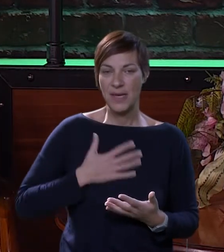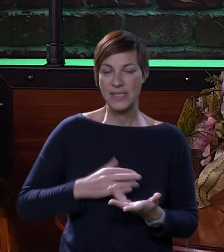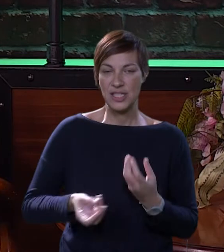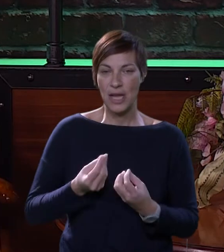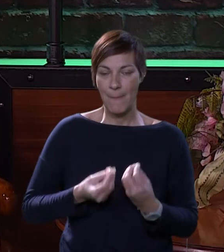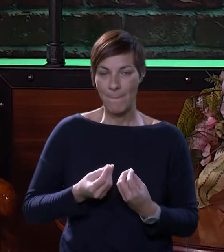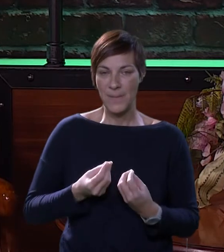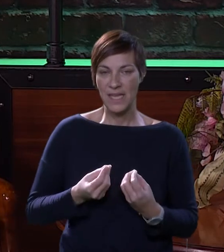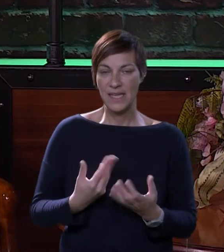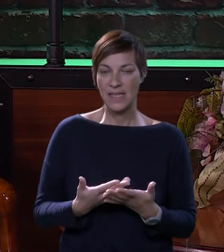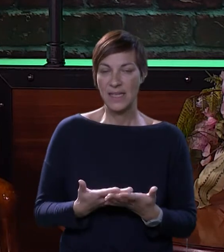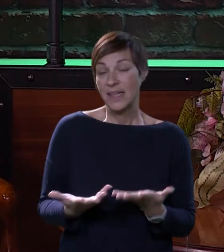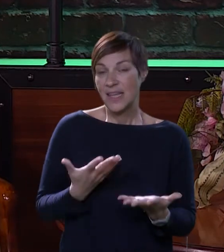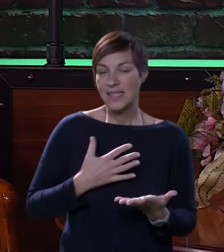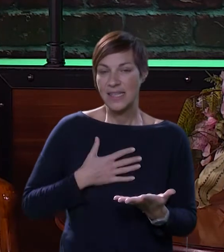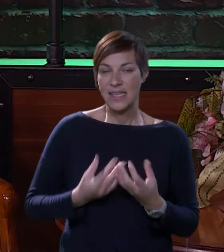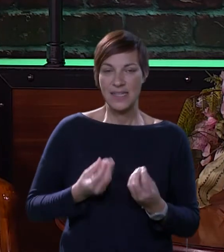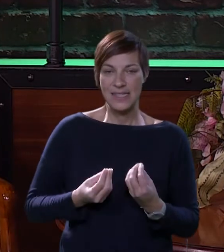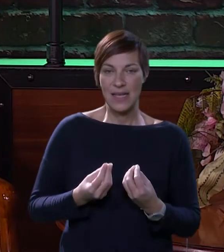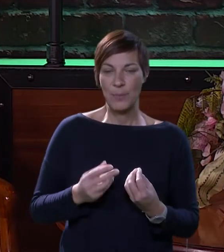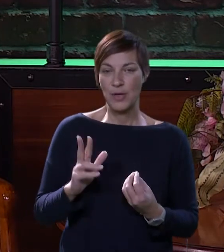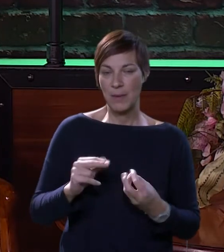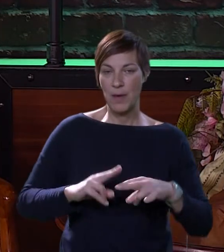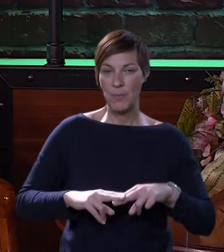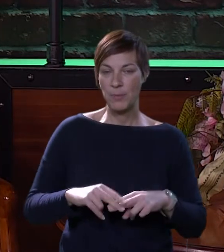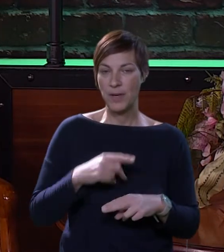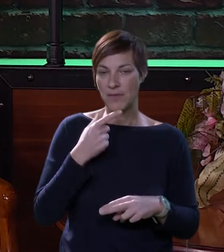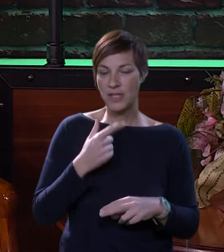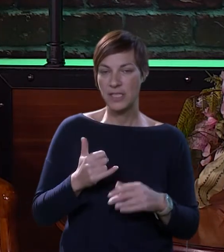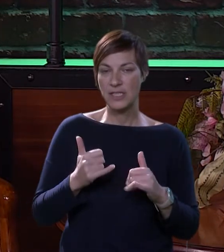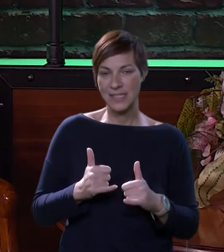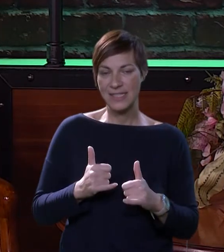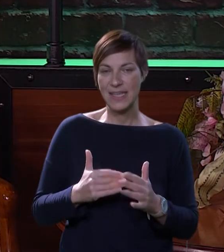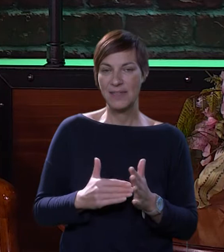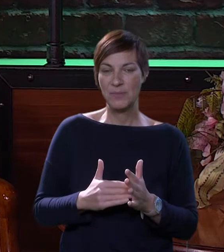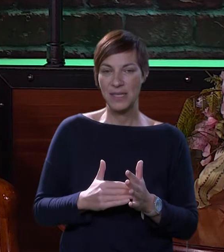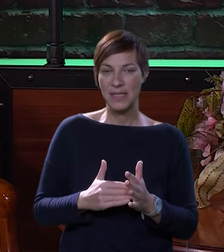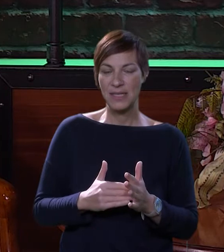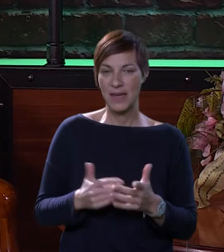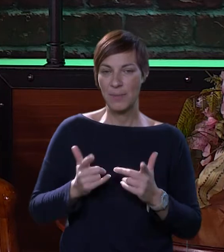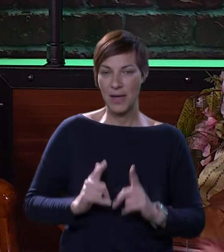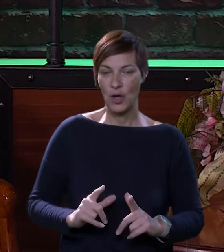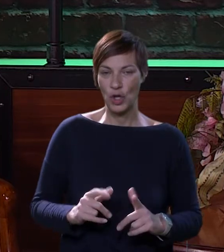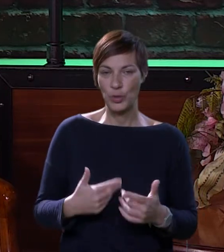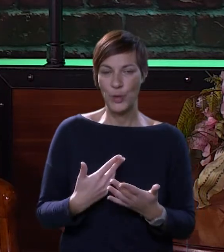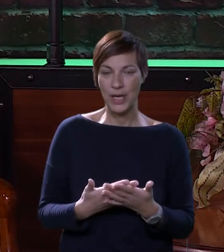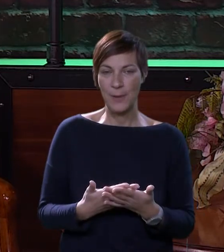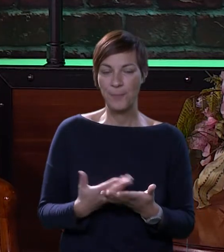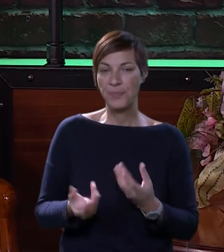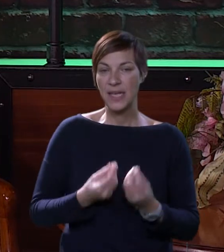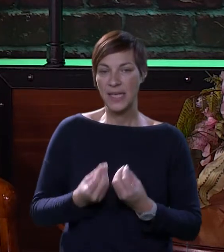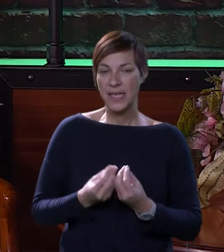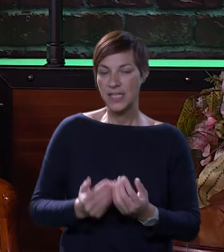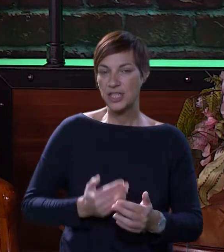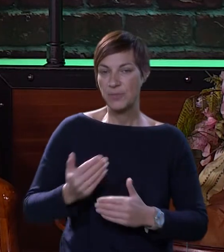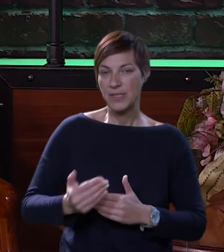ja se želim igrat s tobom, ono, daj se igraj sa mnom. Imamo pravo reći, znaš šta, sad mi stvarno treba. Odmora? Da.